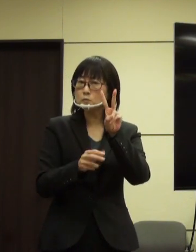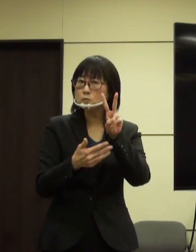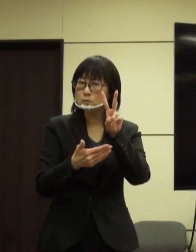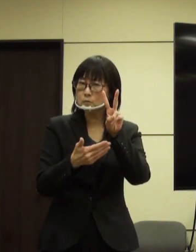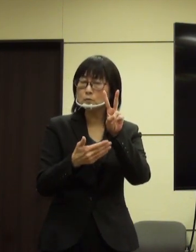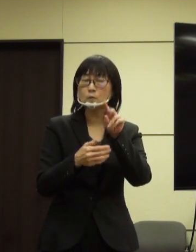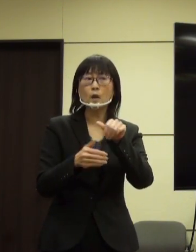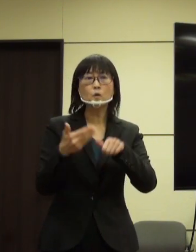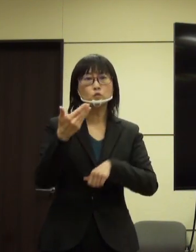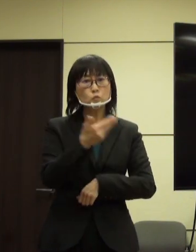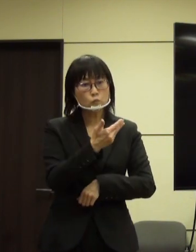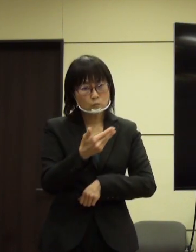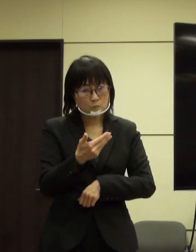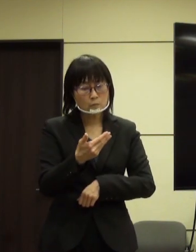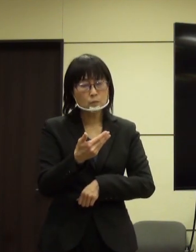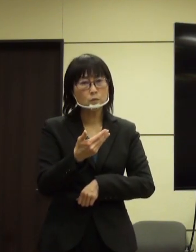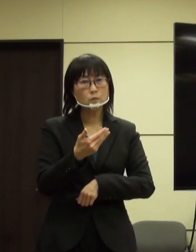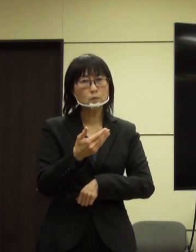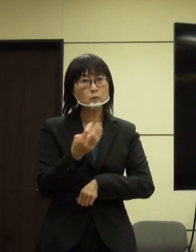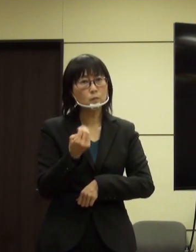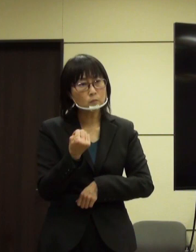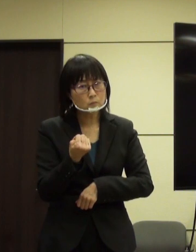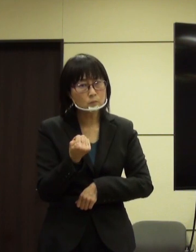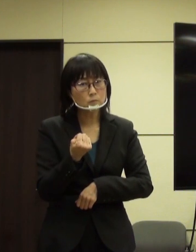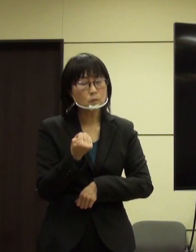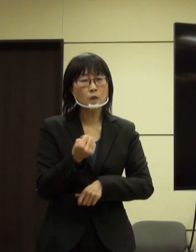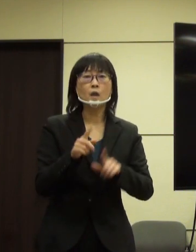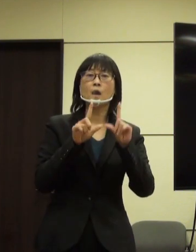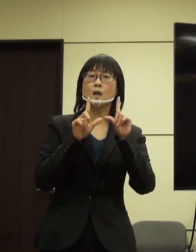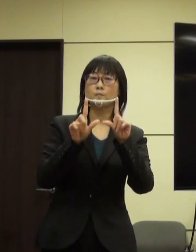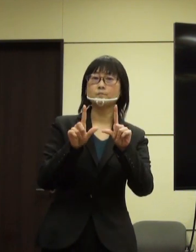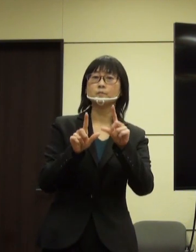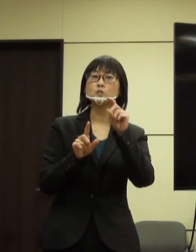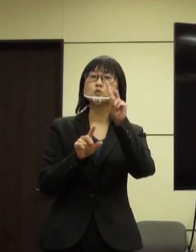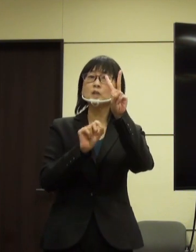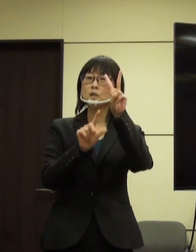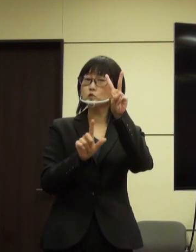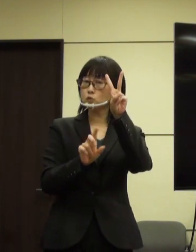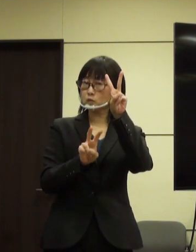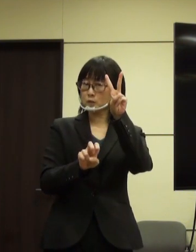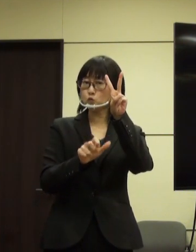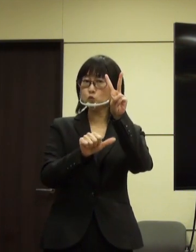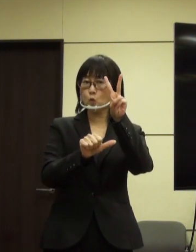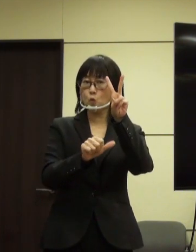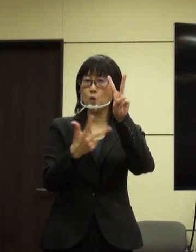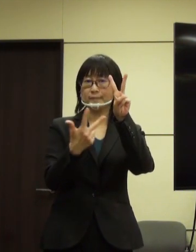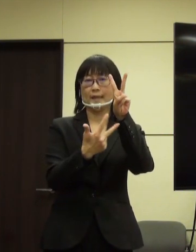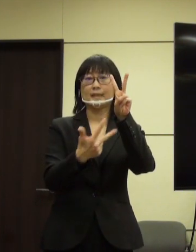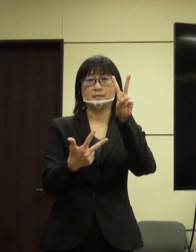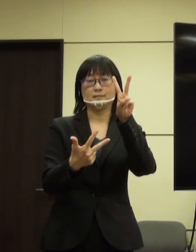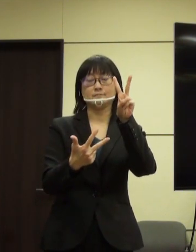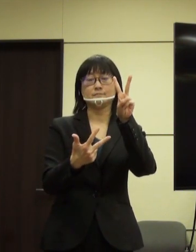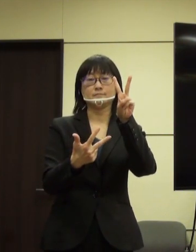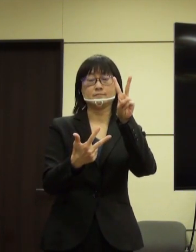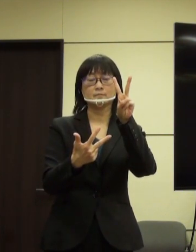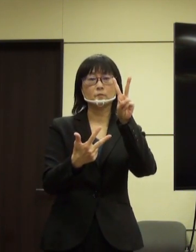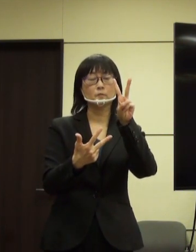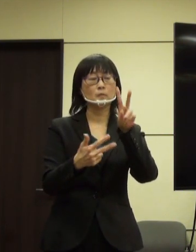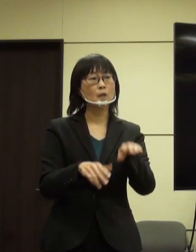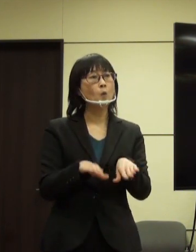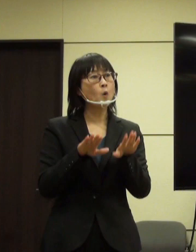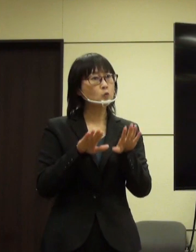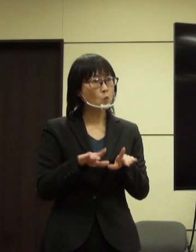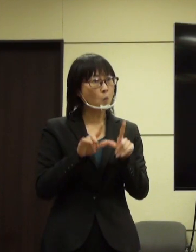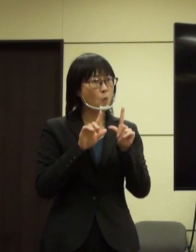お兄ちゃない何柱25度段階で7人ですねこれでいうとこのタイミングでこのクラスターっていう状況にならず